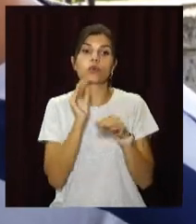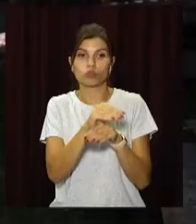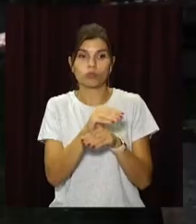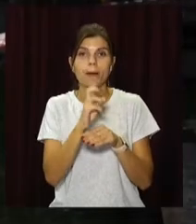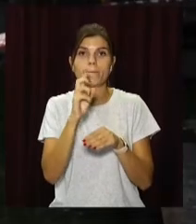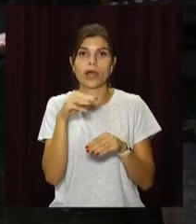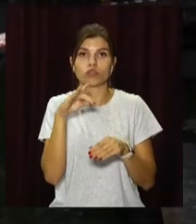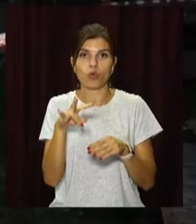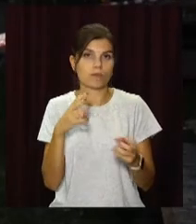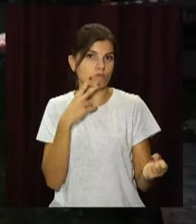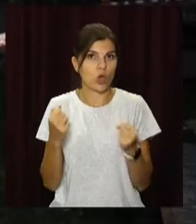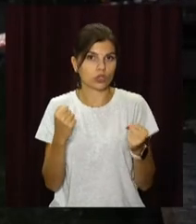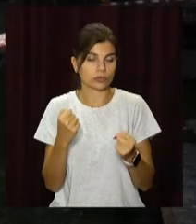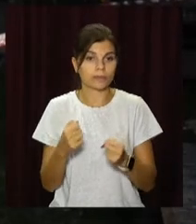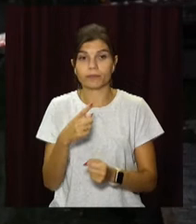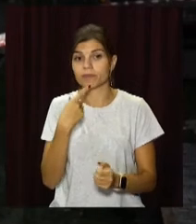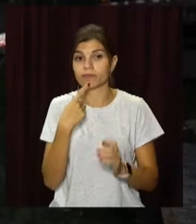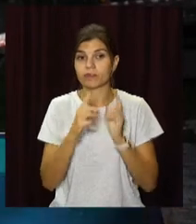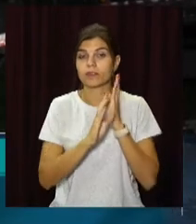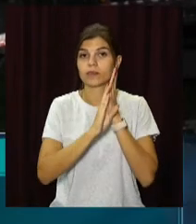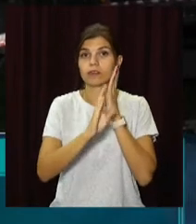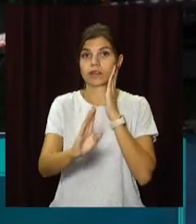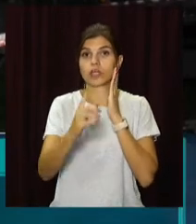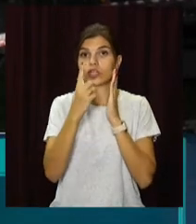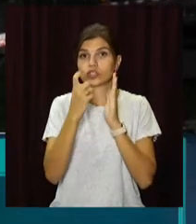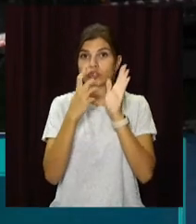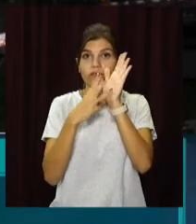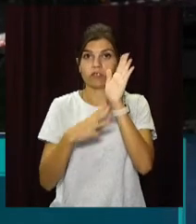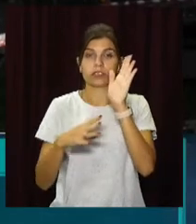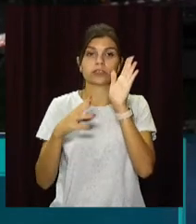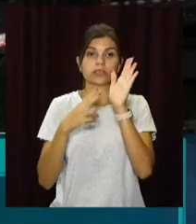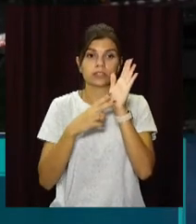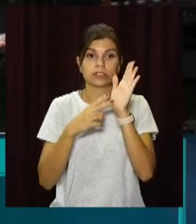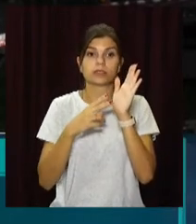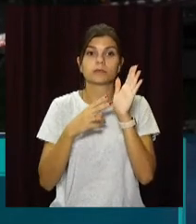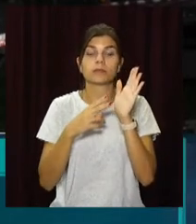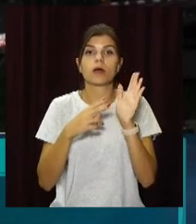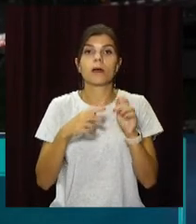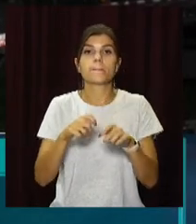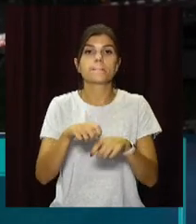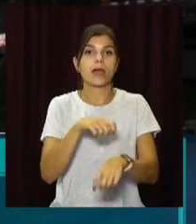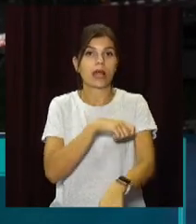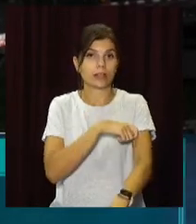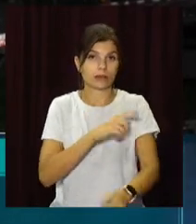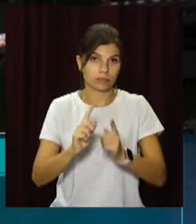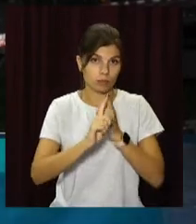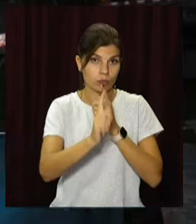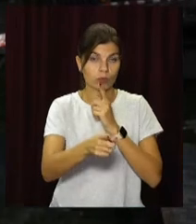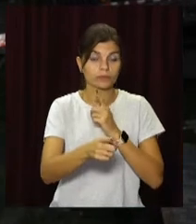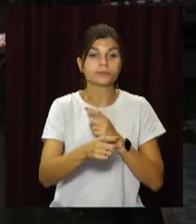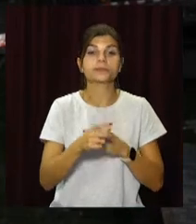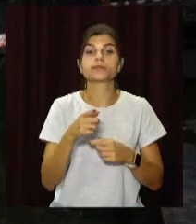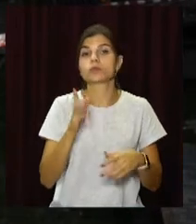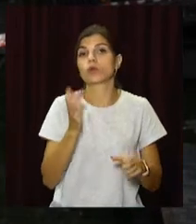прочний бетон. Довжина підпірної стіни складає 187 погонних метрів. Будуть